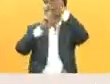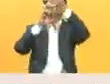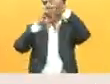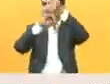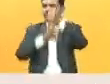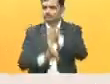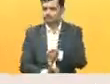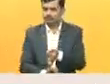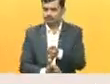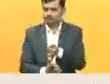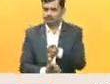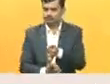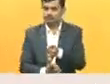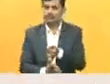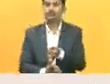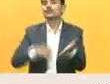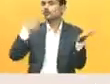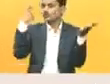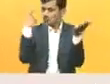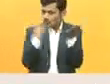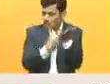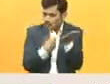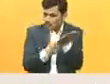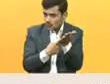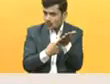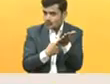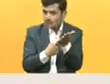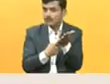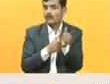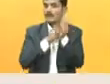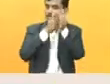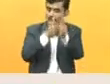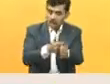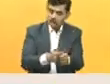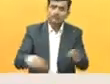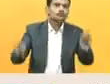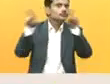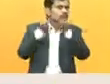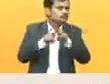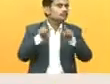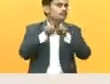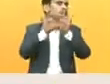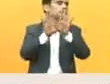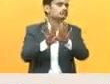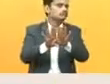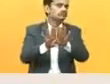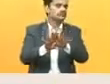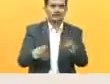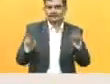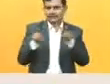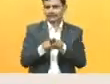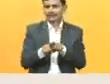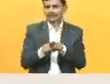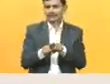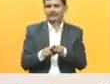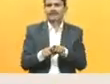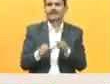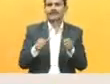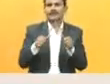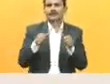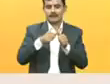तक मान्यताओं को मानने के तरीके एक जैसे ही है। एक तरफ